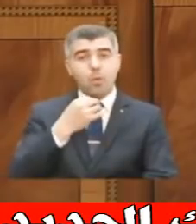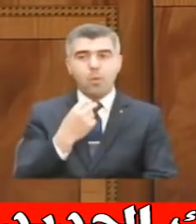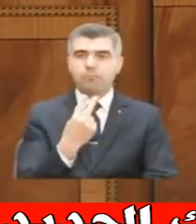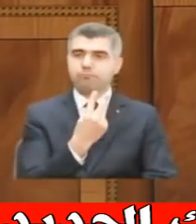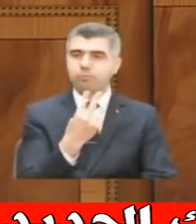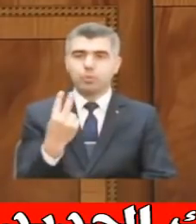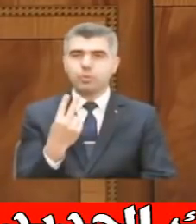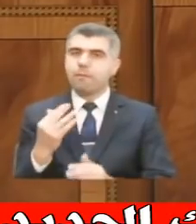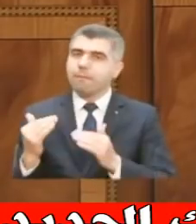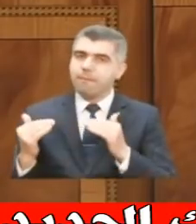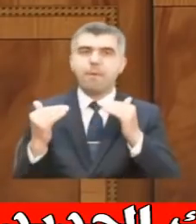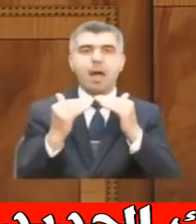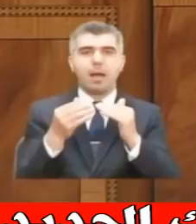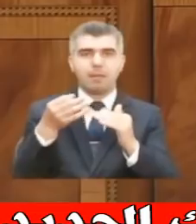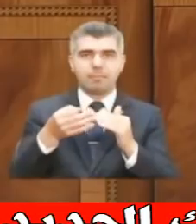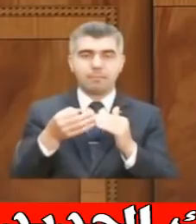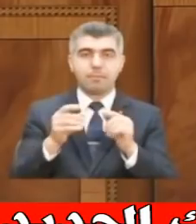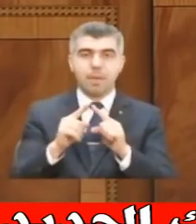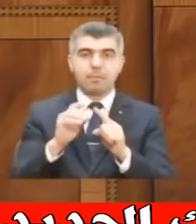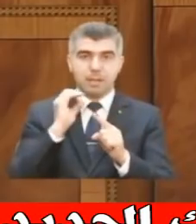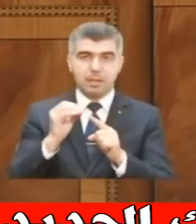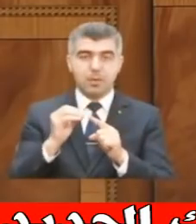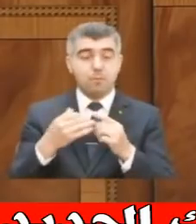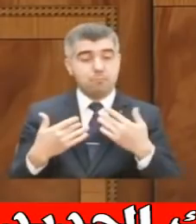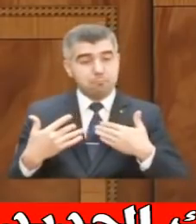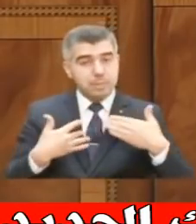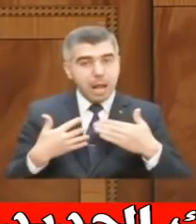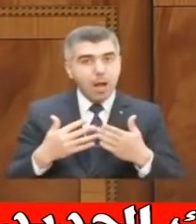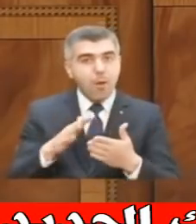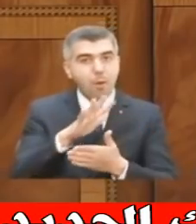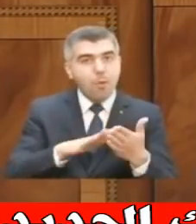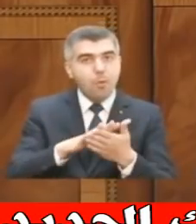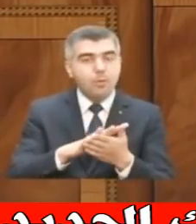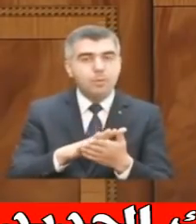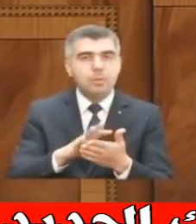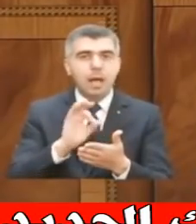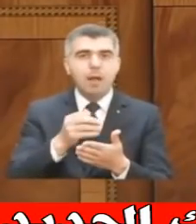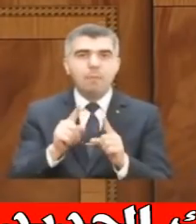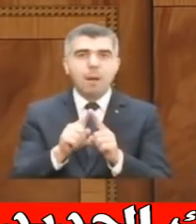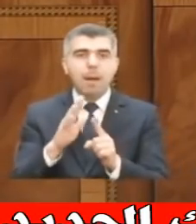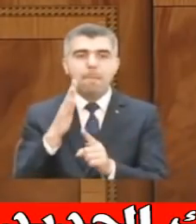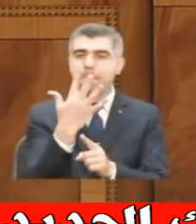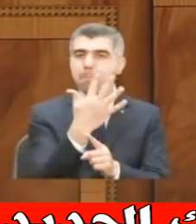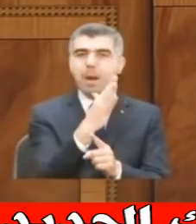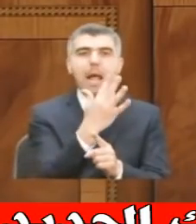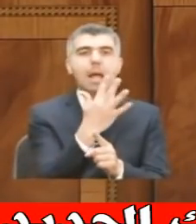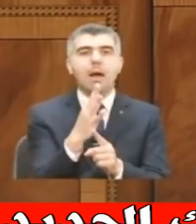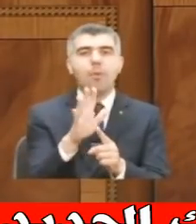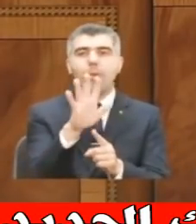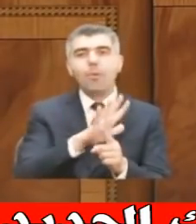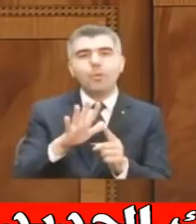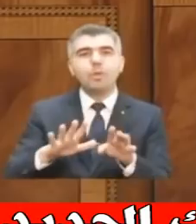اثنان على أن الفن هو مرآة المجتمع، وأعي ما أقول، على أن الفن مرآة